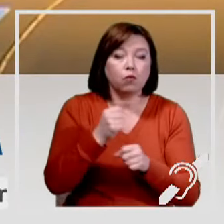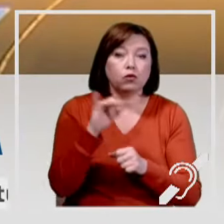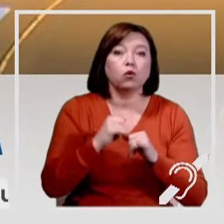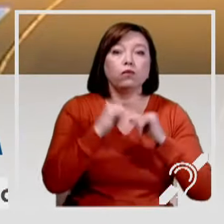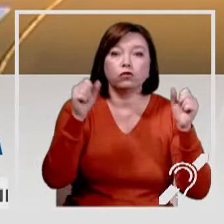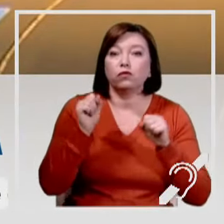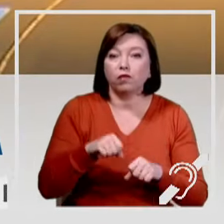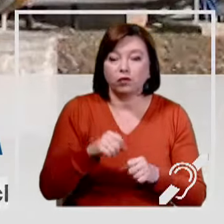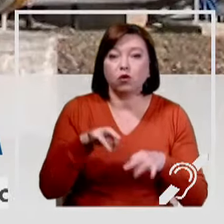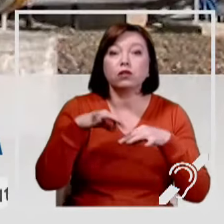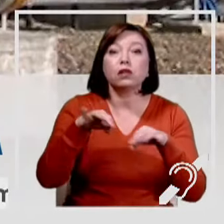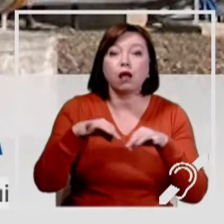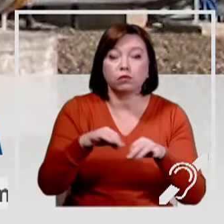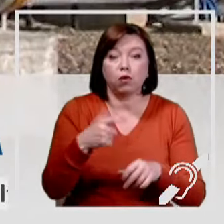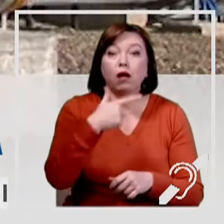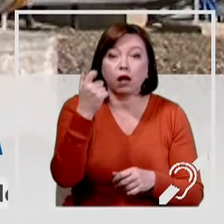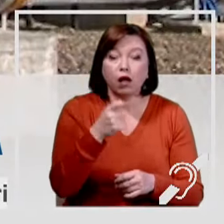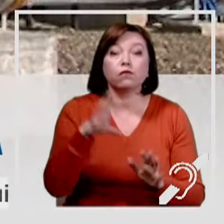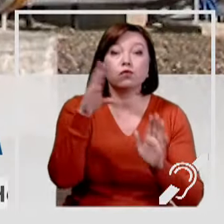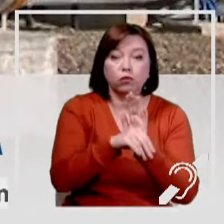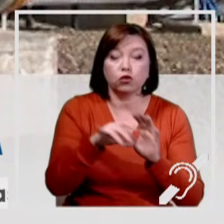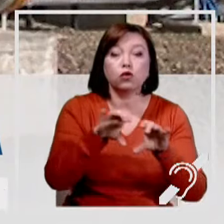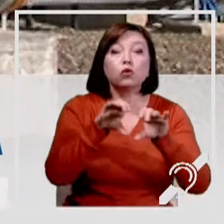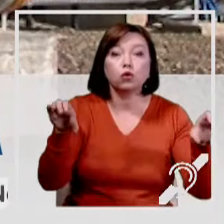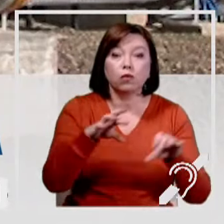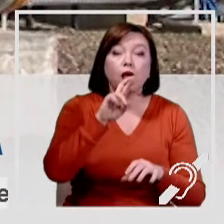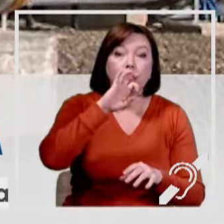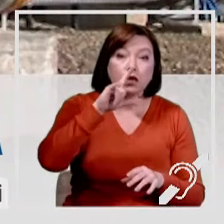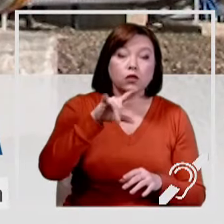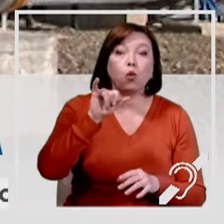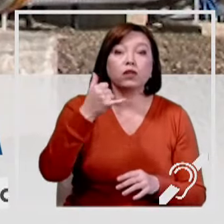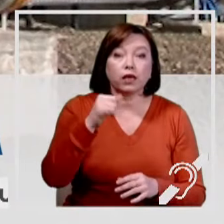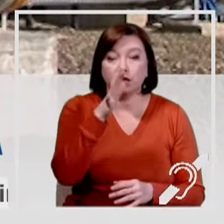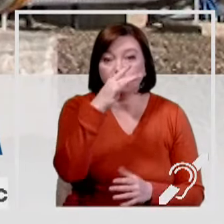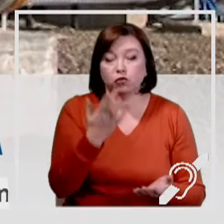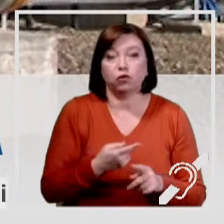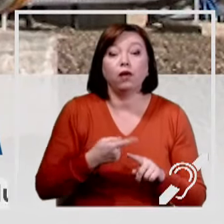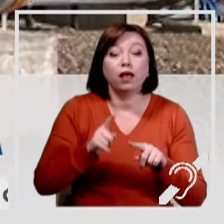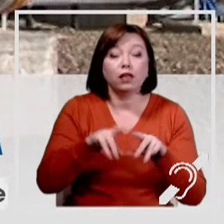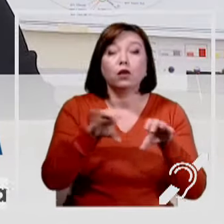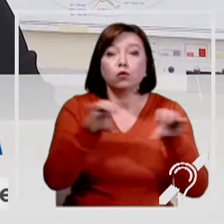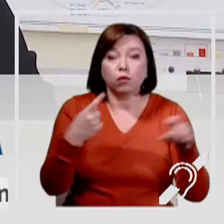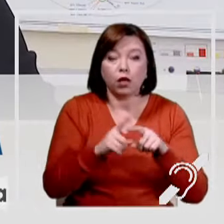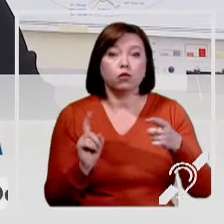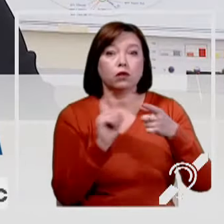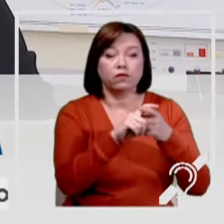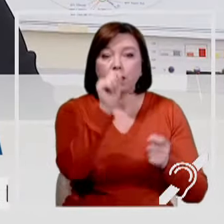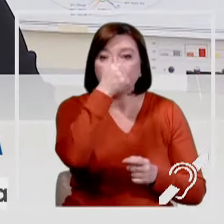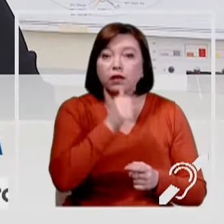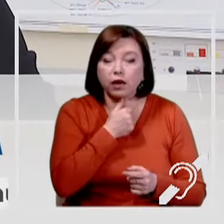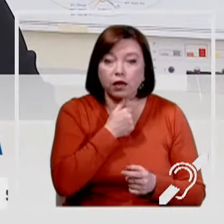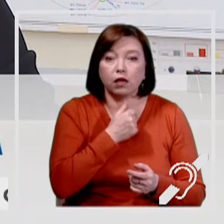creșterea capacității de transport a gazelor, inclusiv a gazoductului Iași-Ungheni-Chișinău. Ruta care leagă Grecia și trece